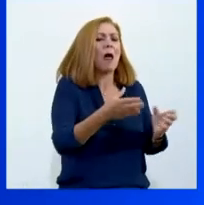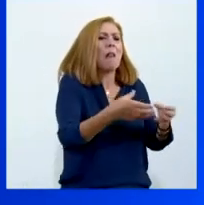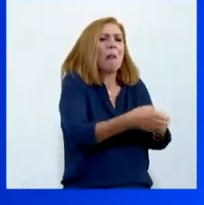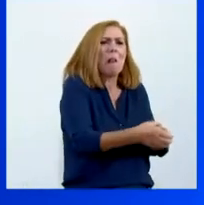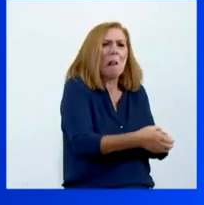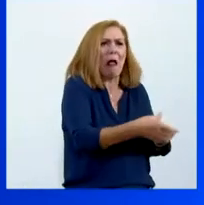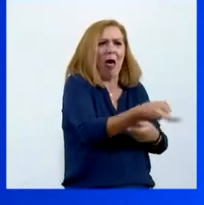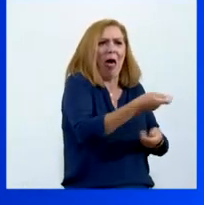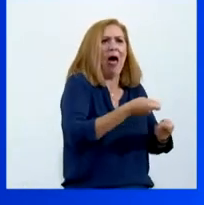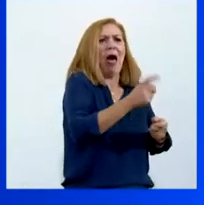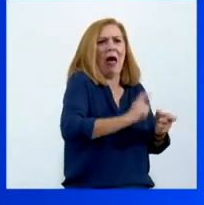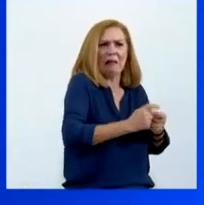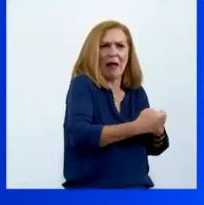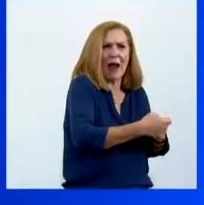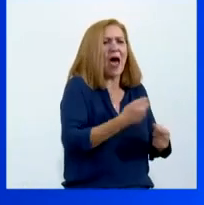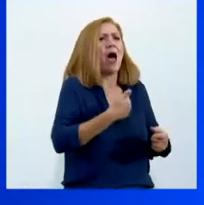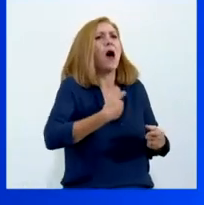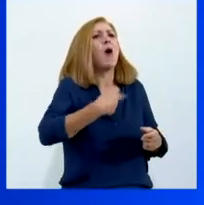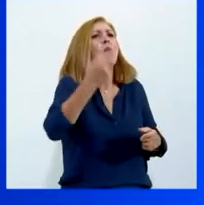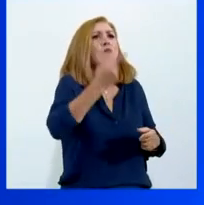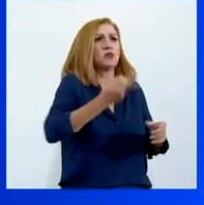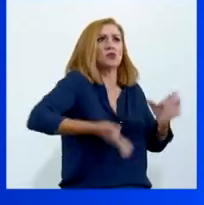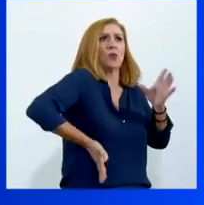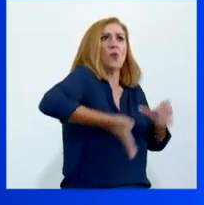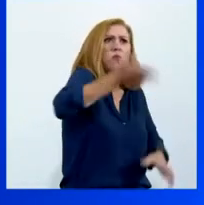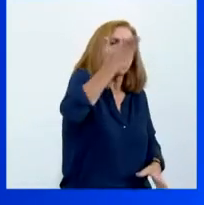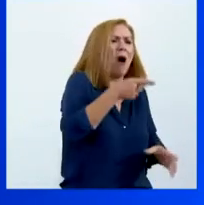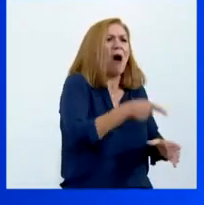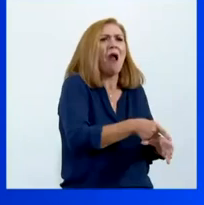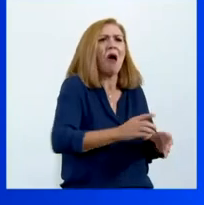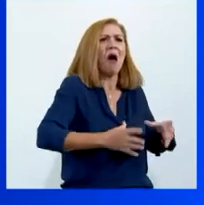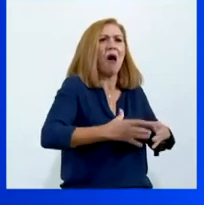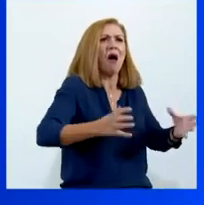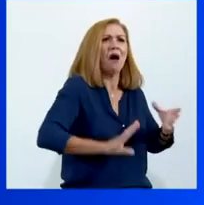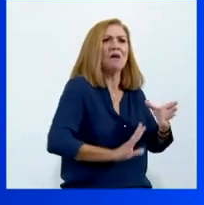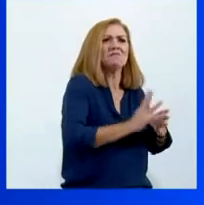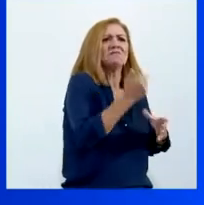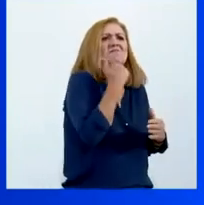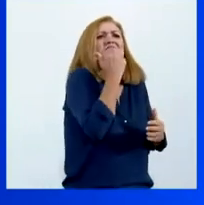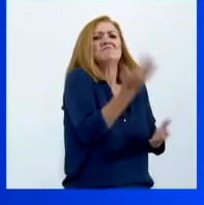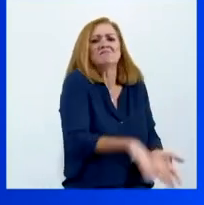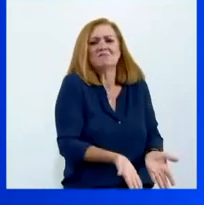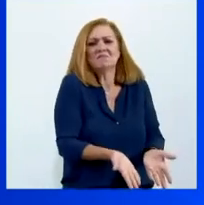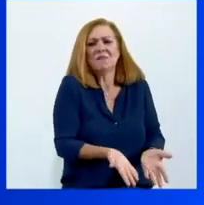μετοχικό μερίδιο σε μια μικρότερη εταιρεία, της οποίας η ανάπτυξη είναι προβληματική.